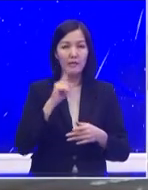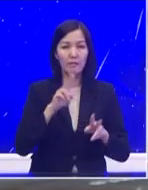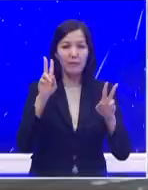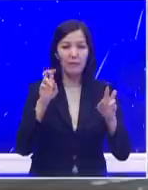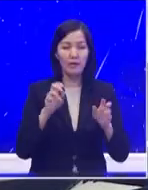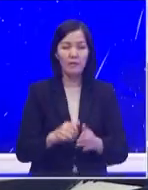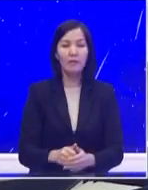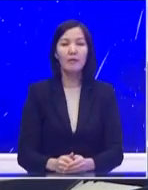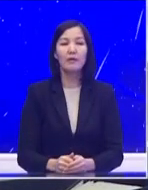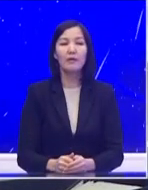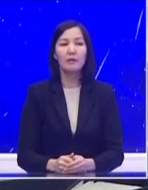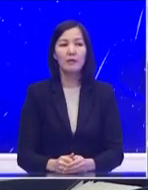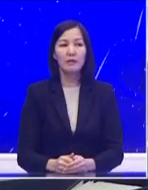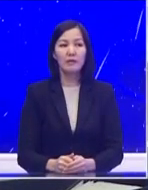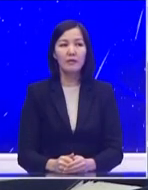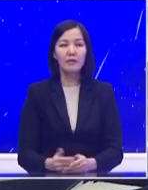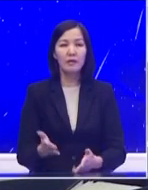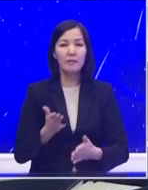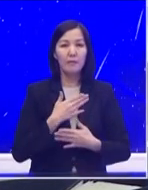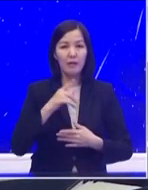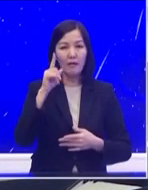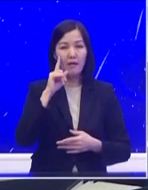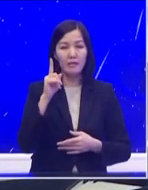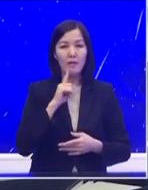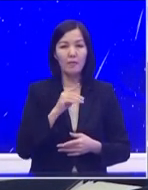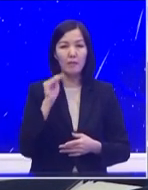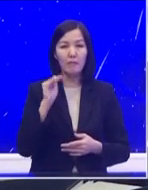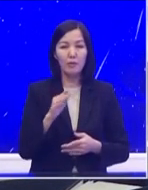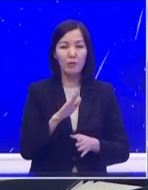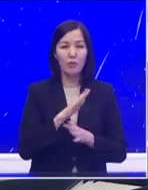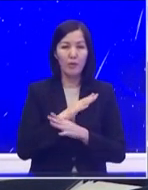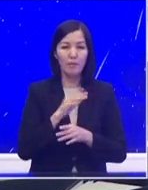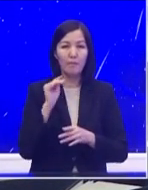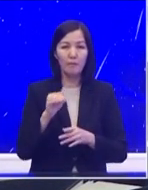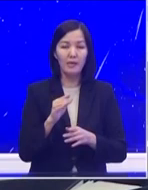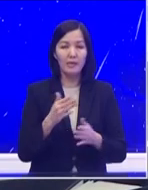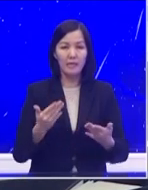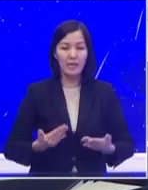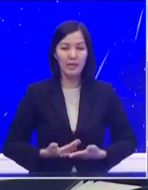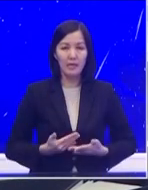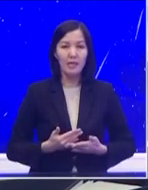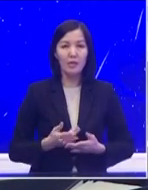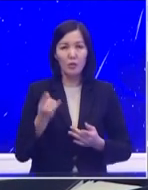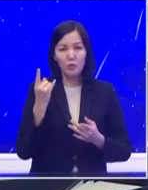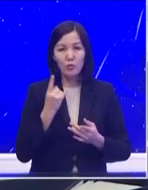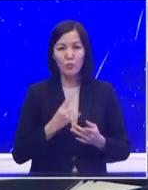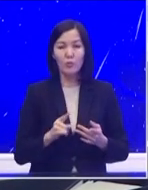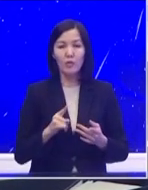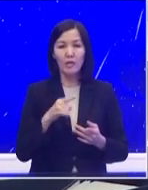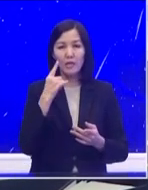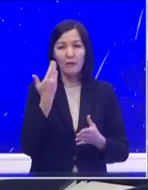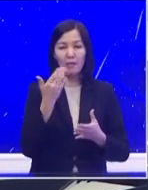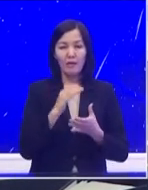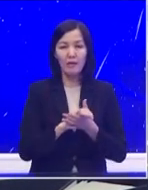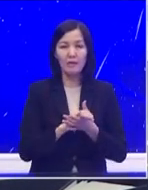поэмасы. «Мен қазақпын, мың өліп, мың тірілген, жүргегімде таныстым мың тіліммен, жылағанда жүрегім